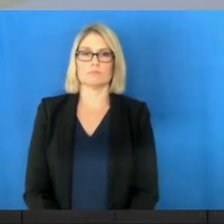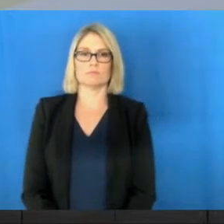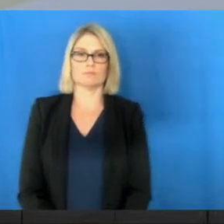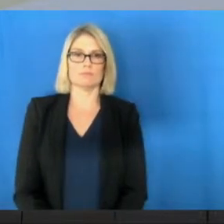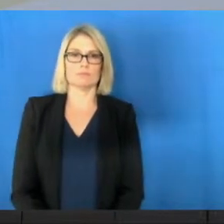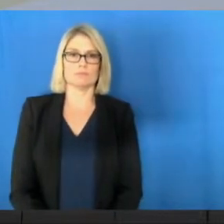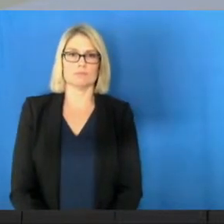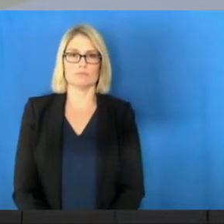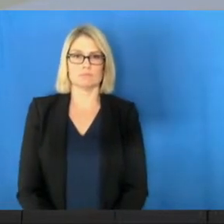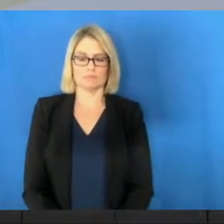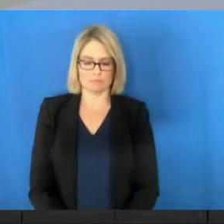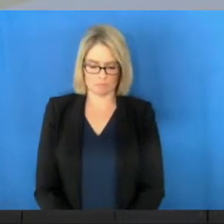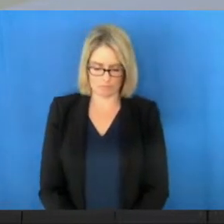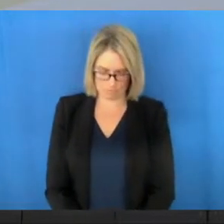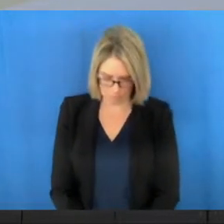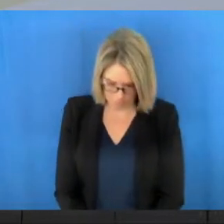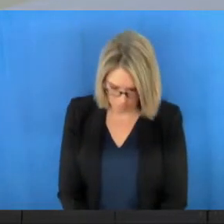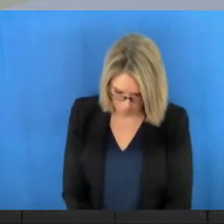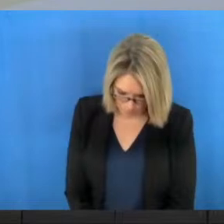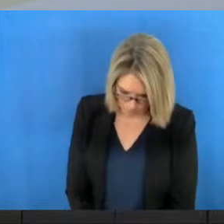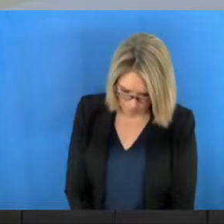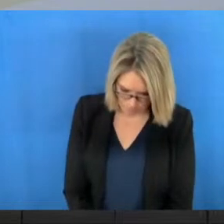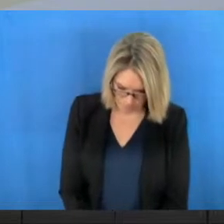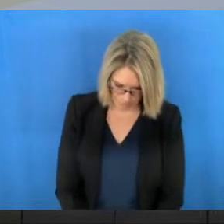de contacts